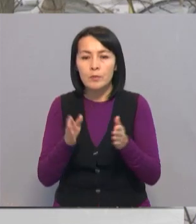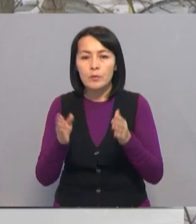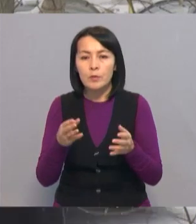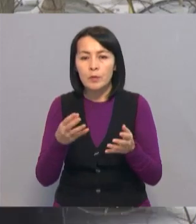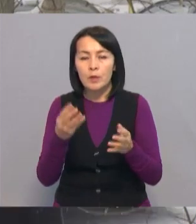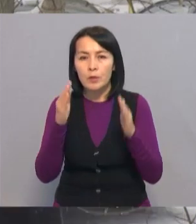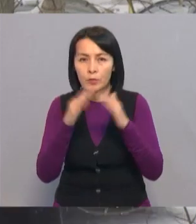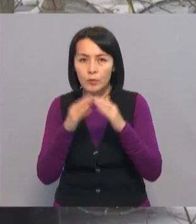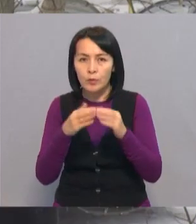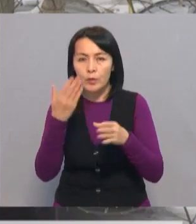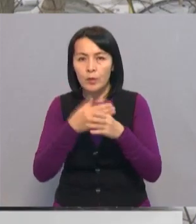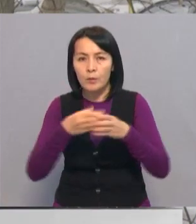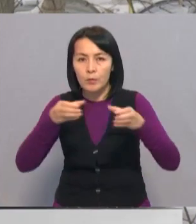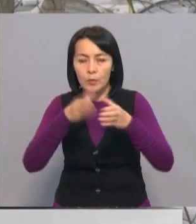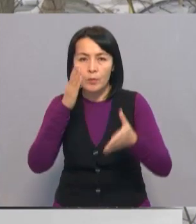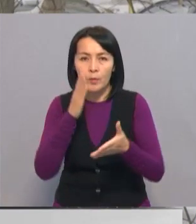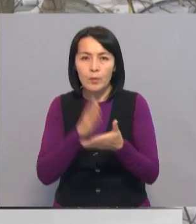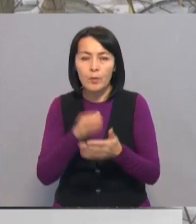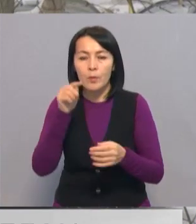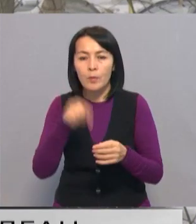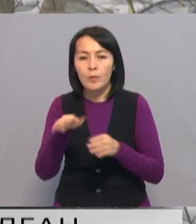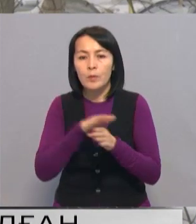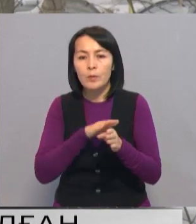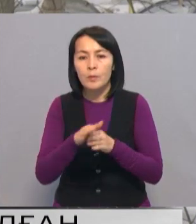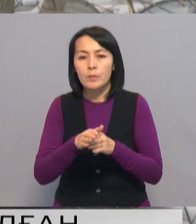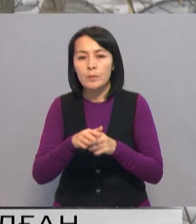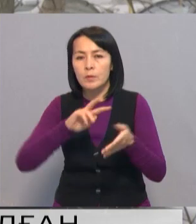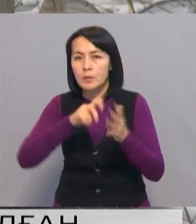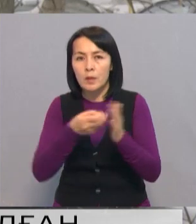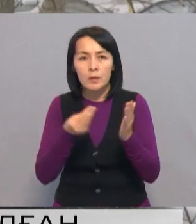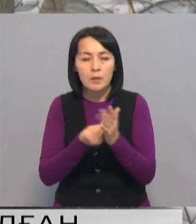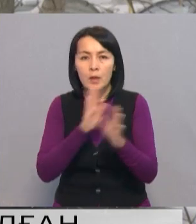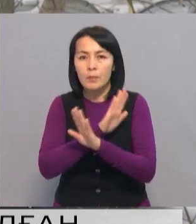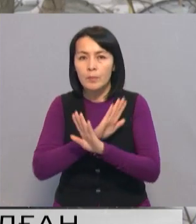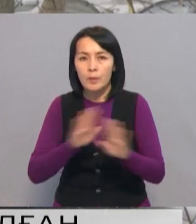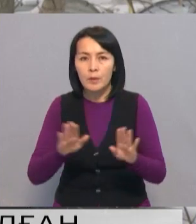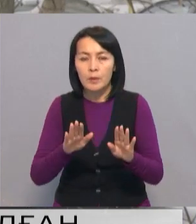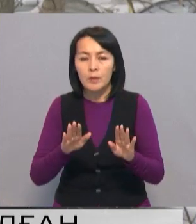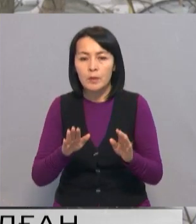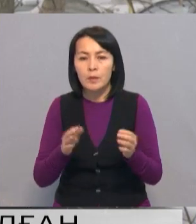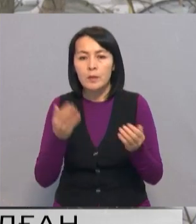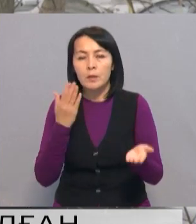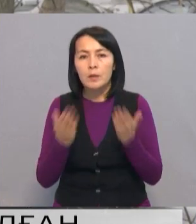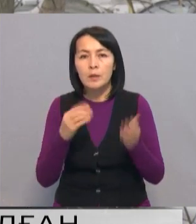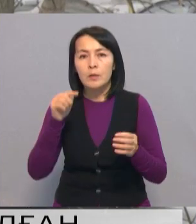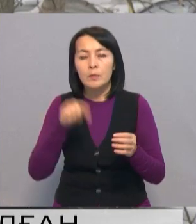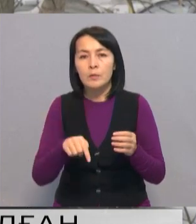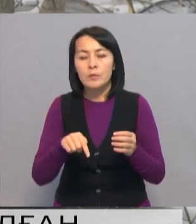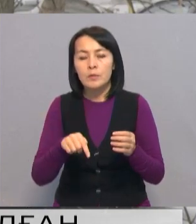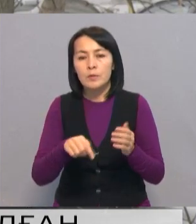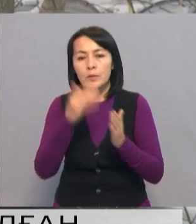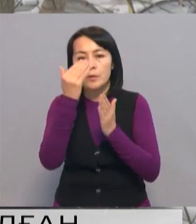акчалар жыйнап жатады. Кайрымдылык корлору бар. Олар боюнча салык салынбайды, эч кандай салык төлөнбөйдү. Эгер осы